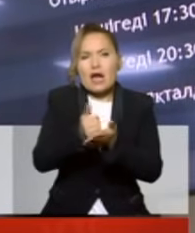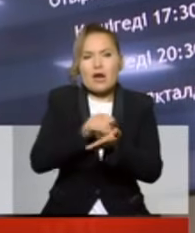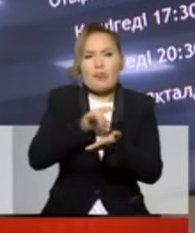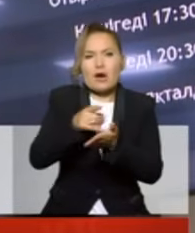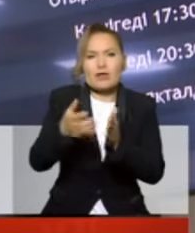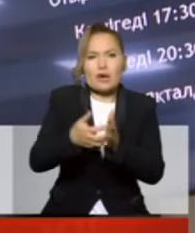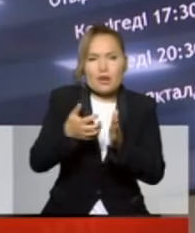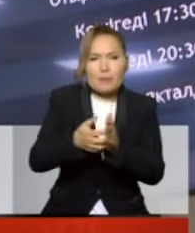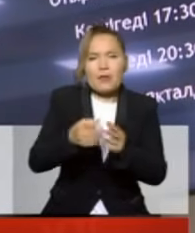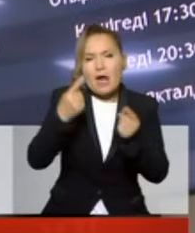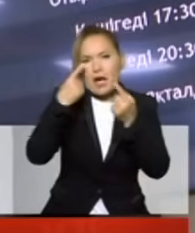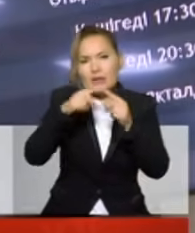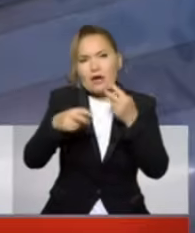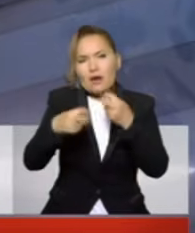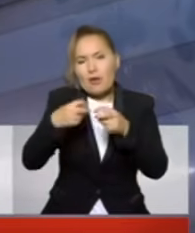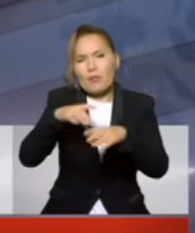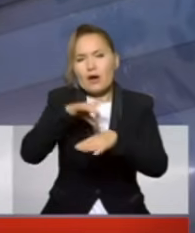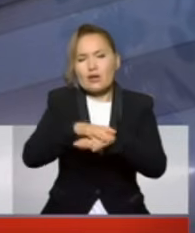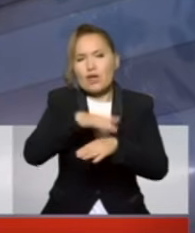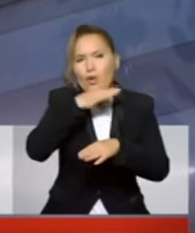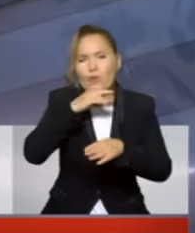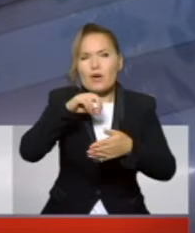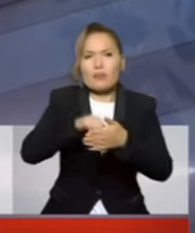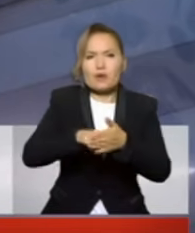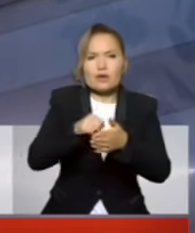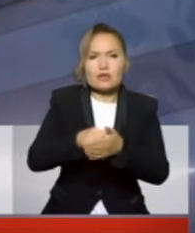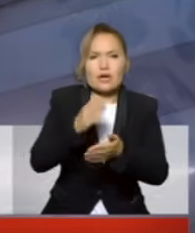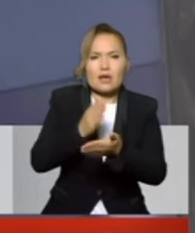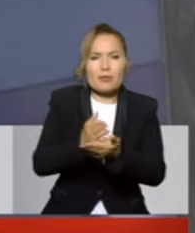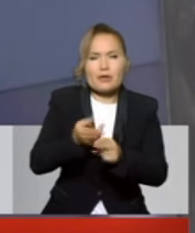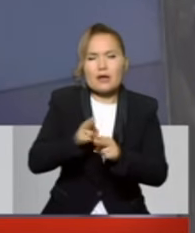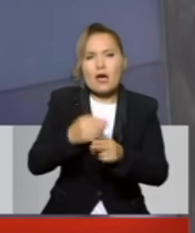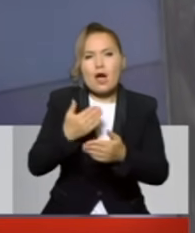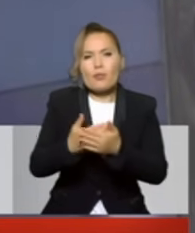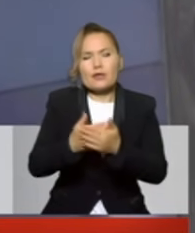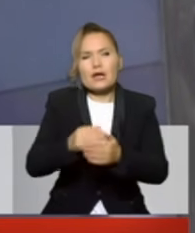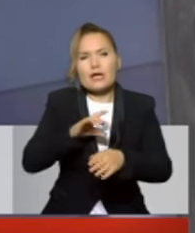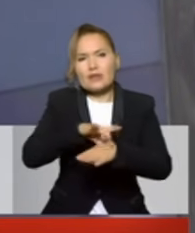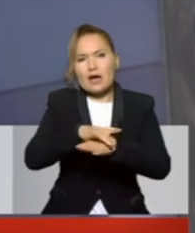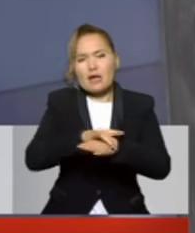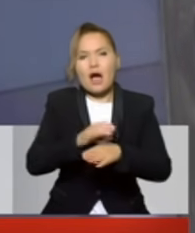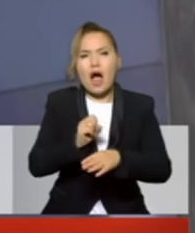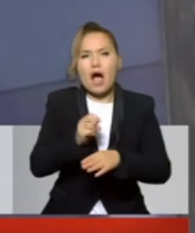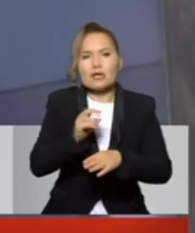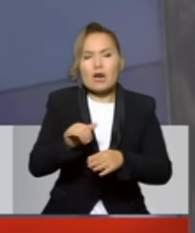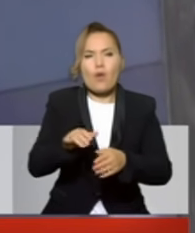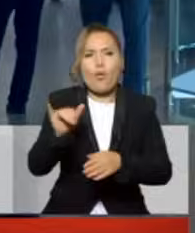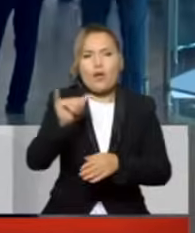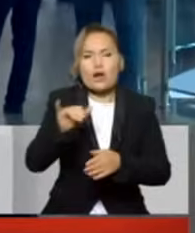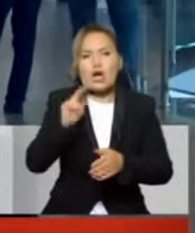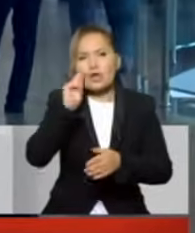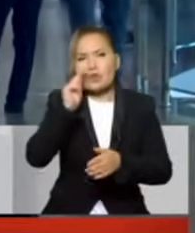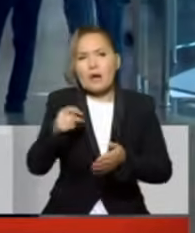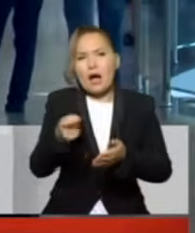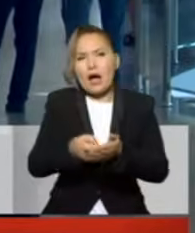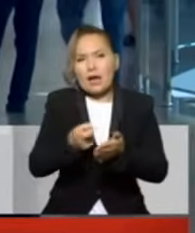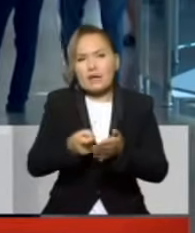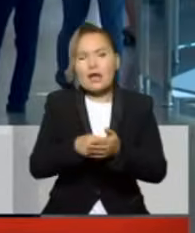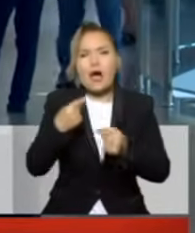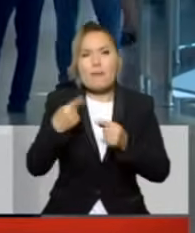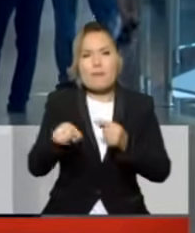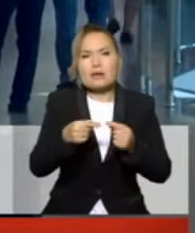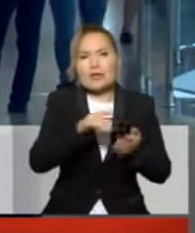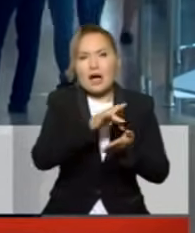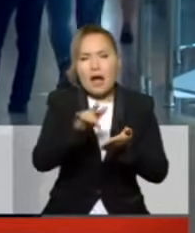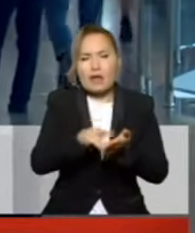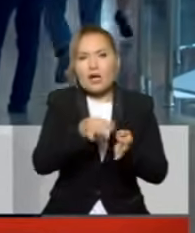жетіспеушілігі мен техникалық ақаулар, дейді әуежайдың баспасөз қызметі. Мәселен, бүгін Ташкент, Ақтау, Орал, Шымкент, Қарағанды және басқа